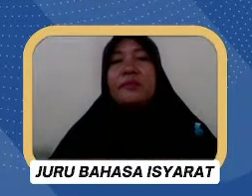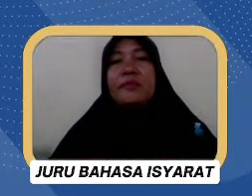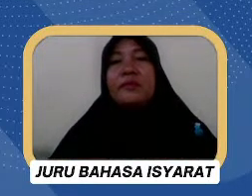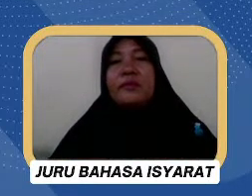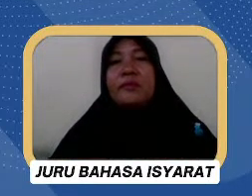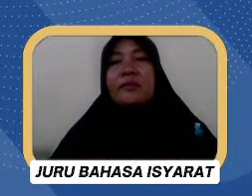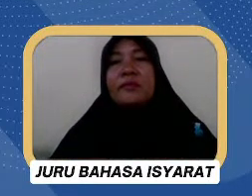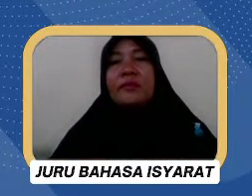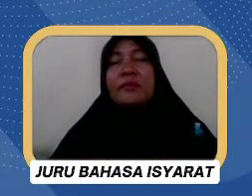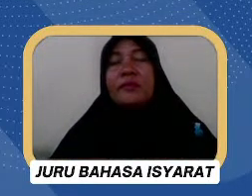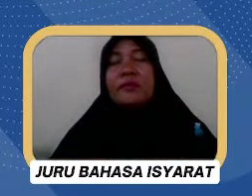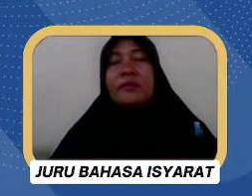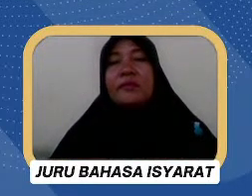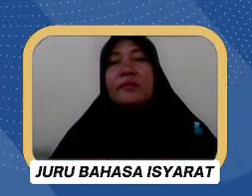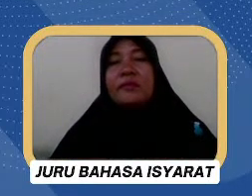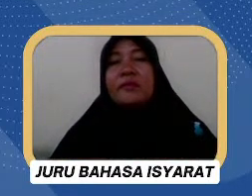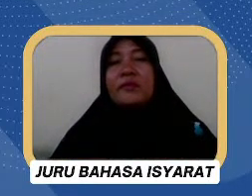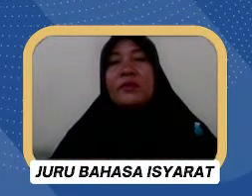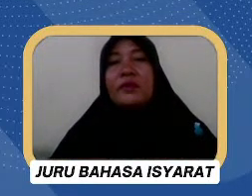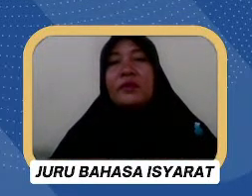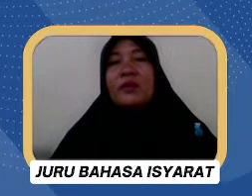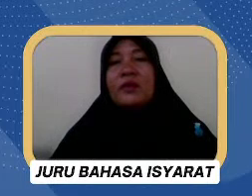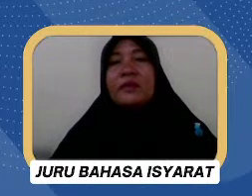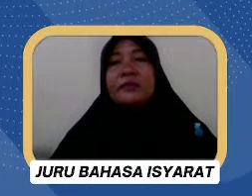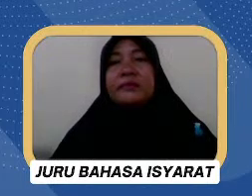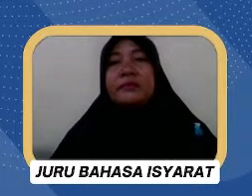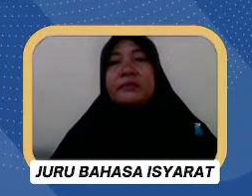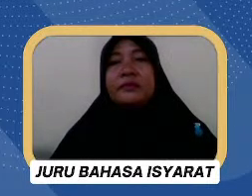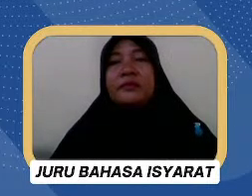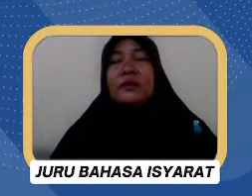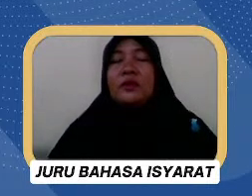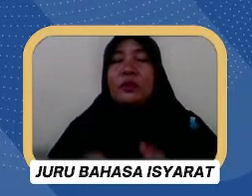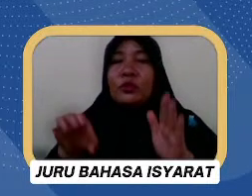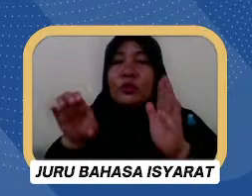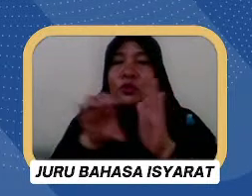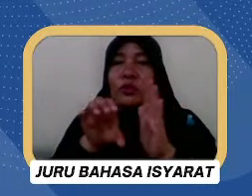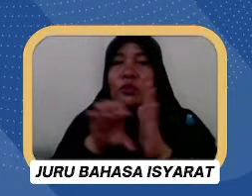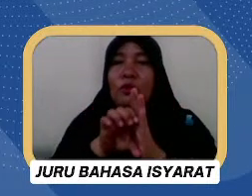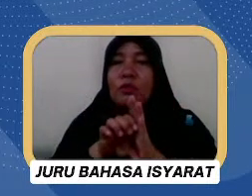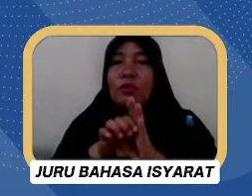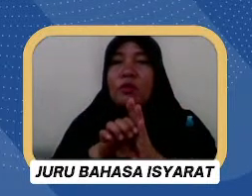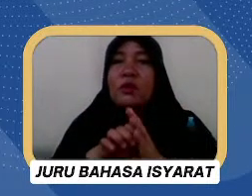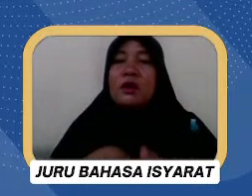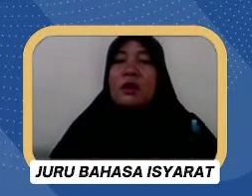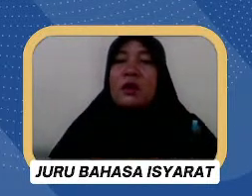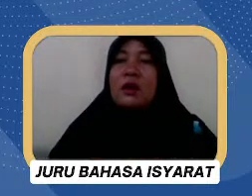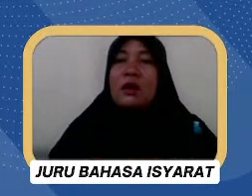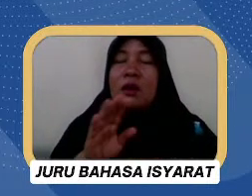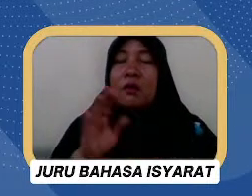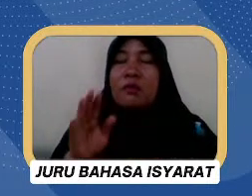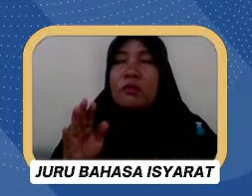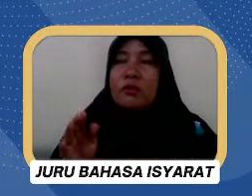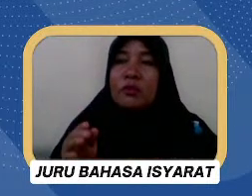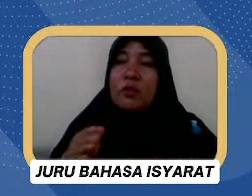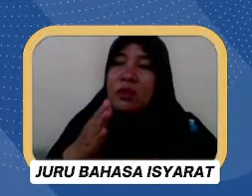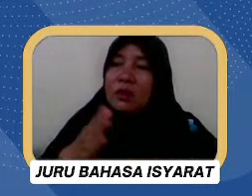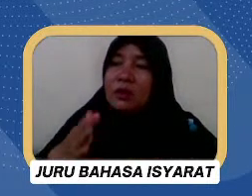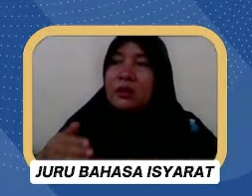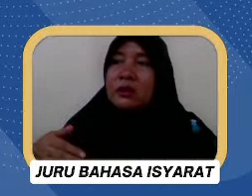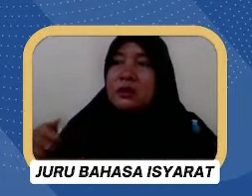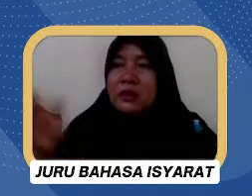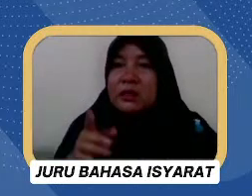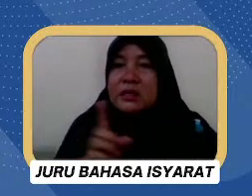ini juga ada banyak contoh. Diskriminasi ras, pengucilan, kemudian kebencian